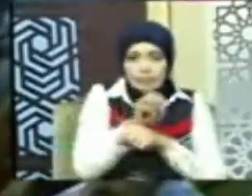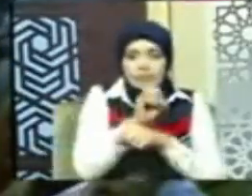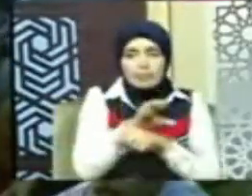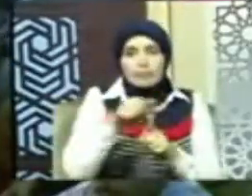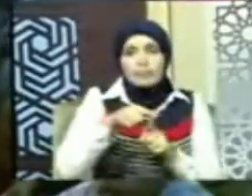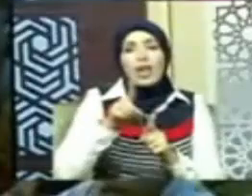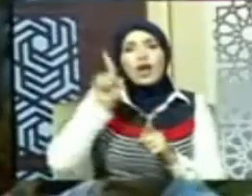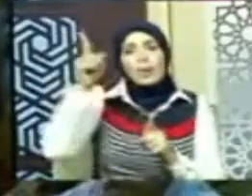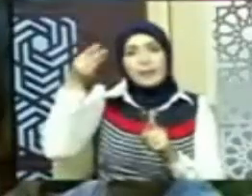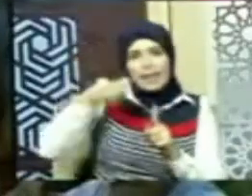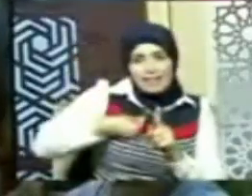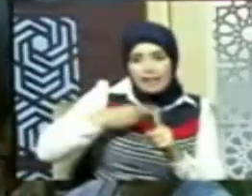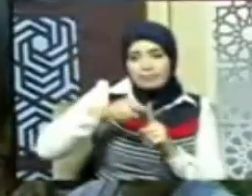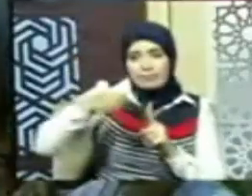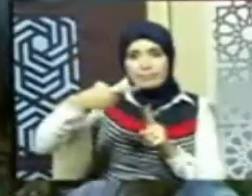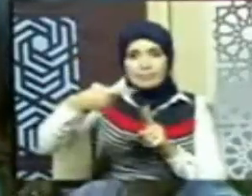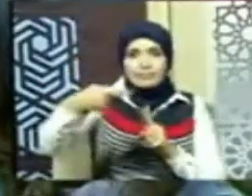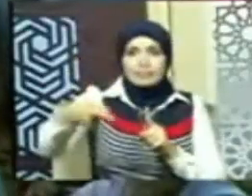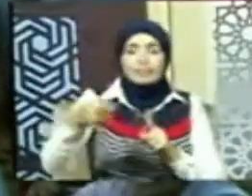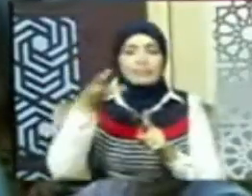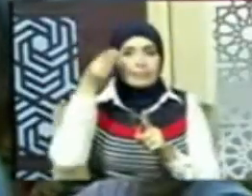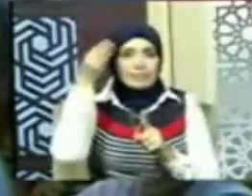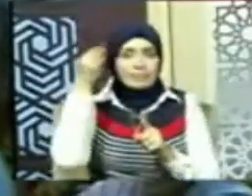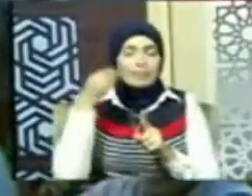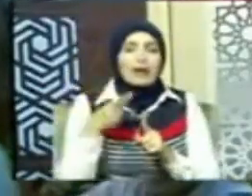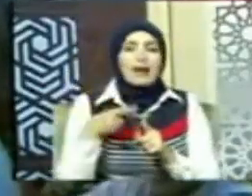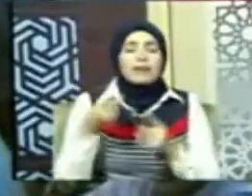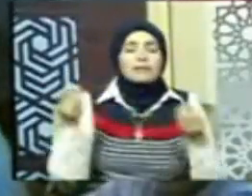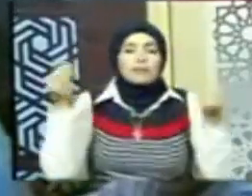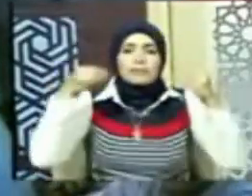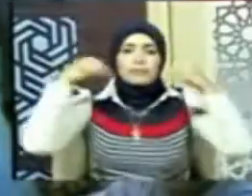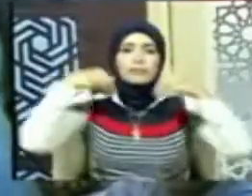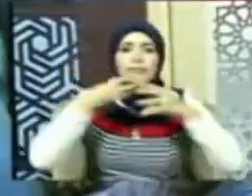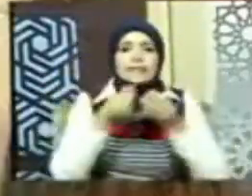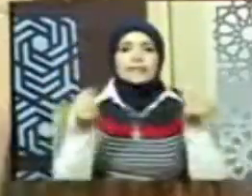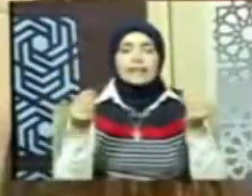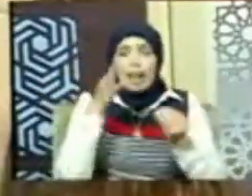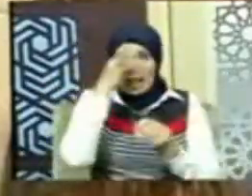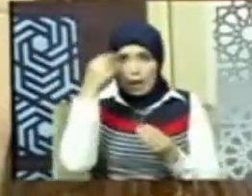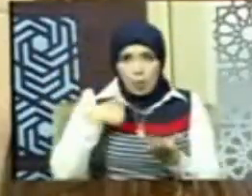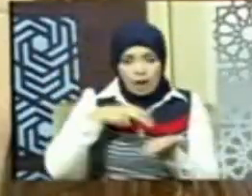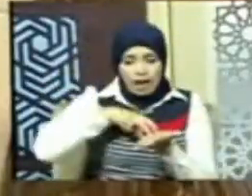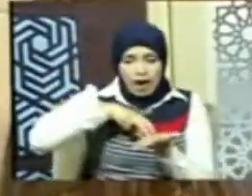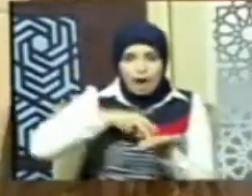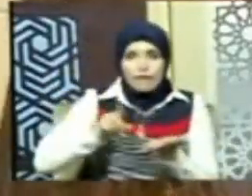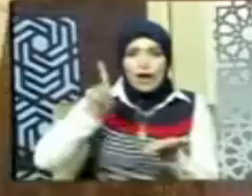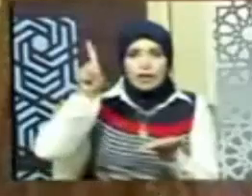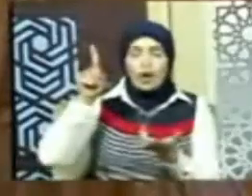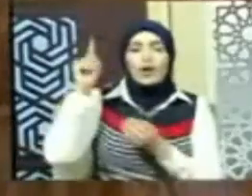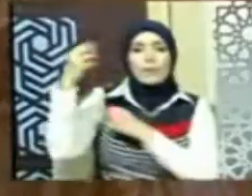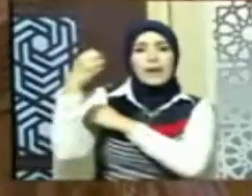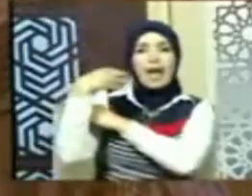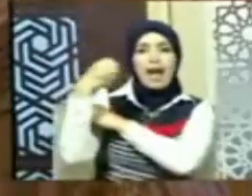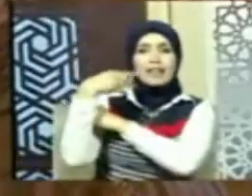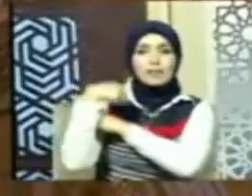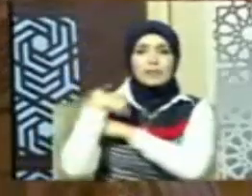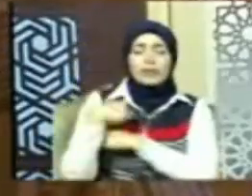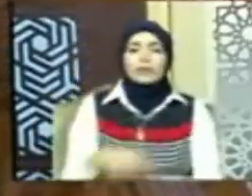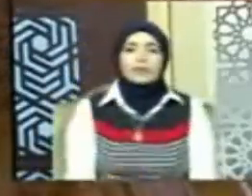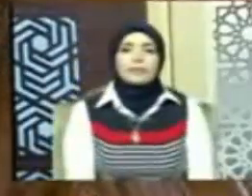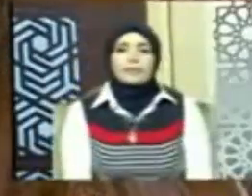يعلم. واتقوا الله ويعلمكم الله. ولما شكى